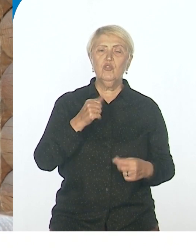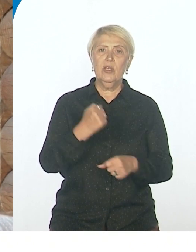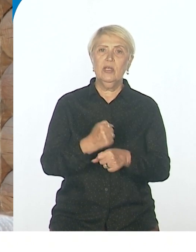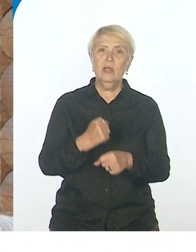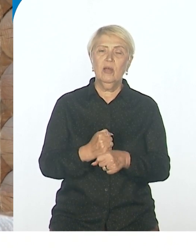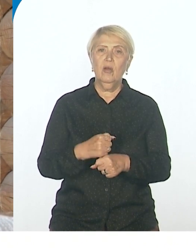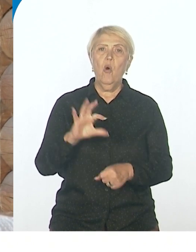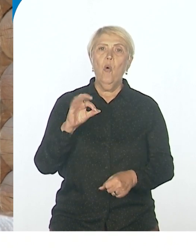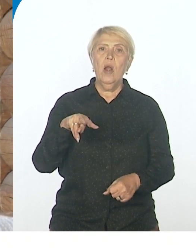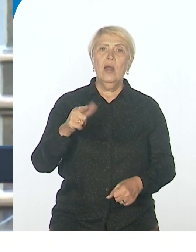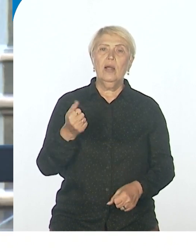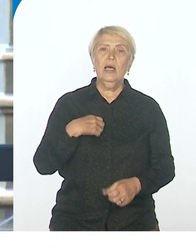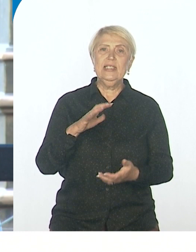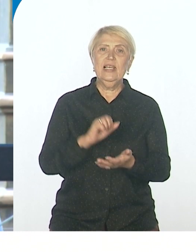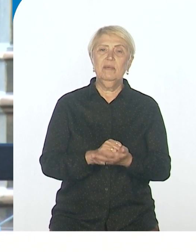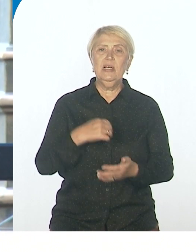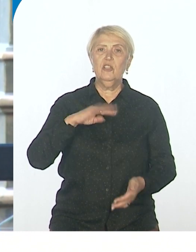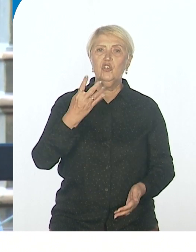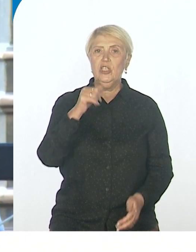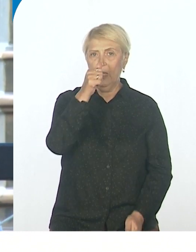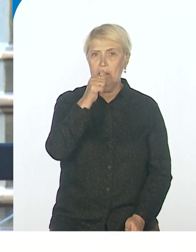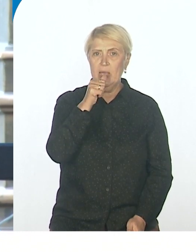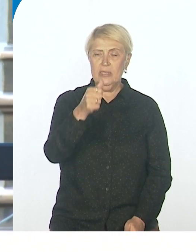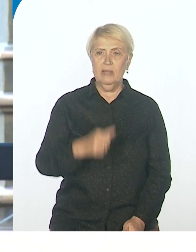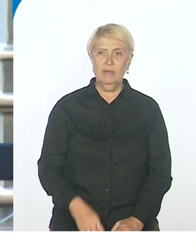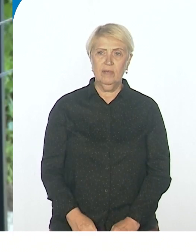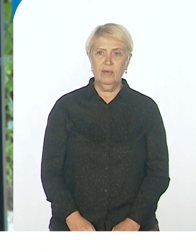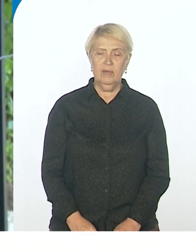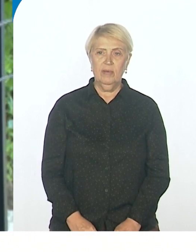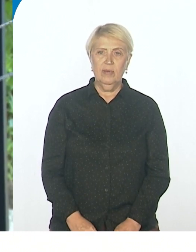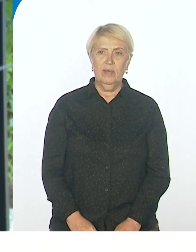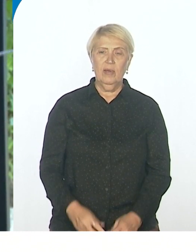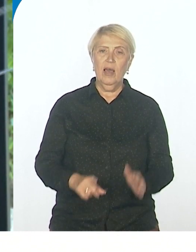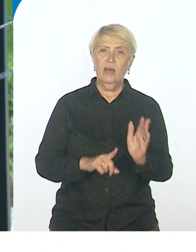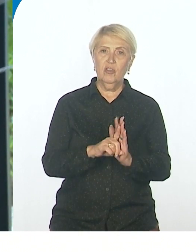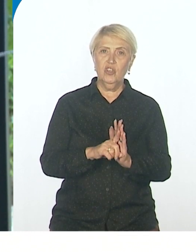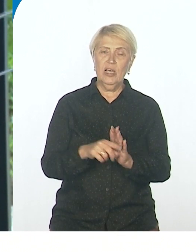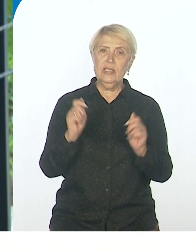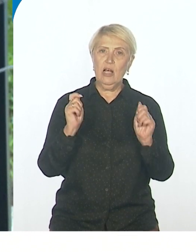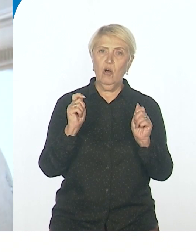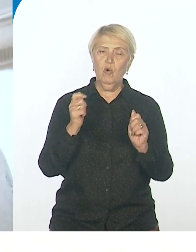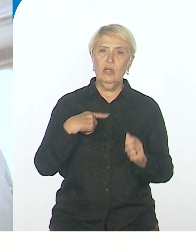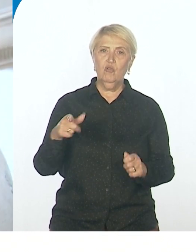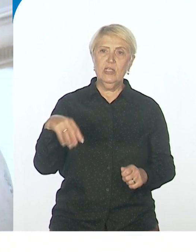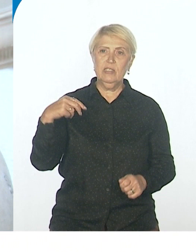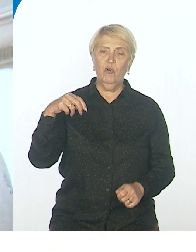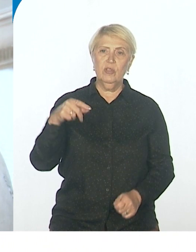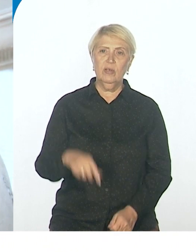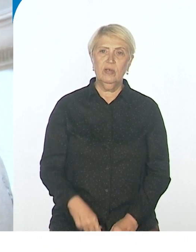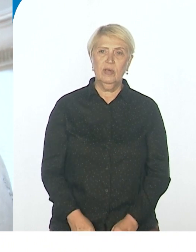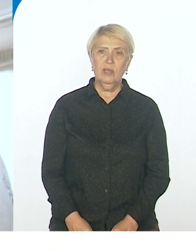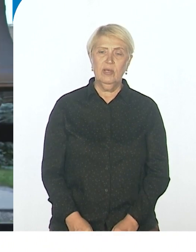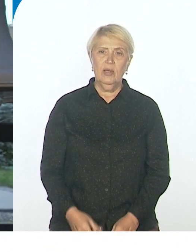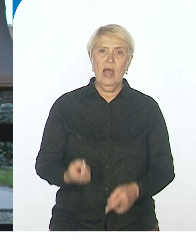бойцами в течение нескольких месяцев. Плоды есть. Утро в штабе ВВС и ПВО начинается с колокольного звона. А конкретно для меня